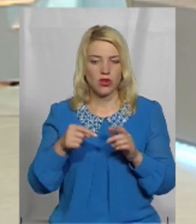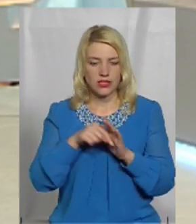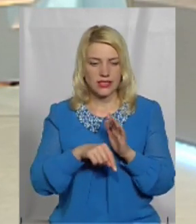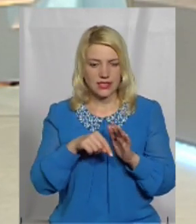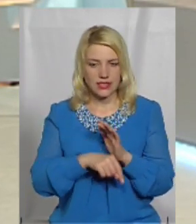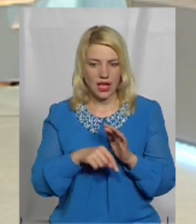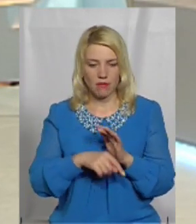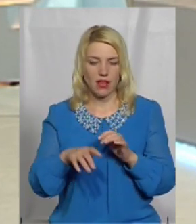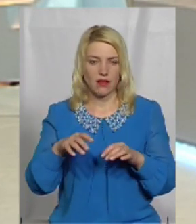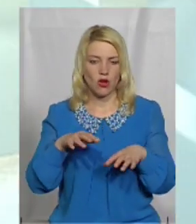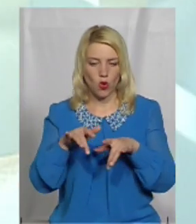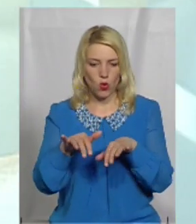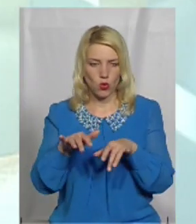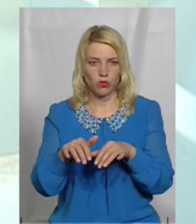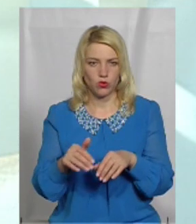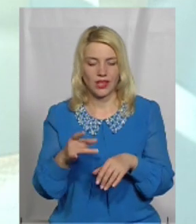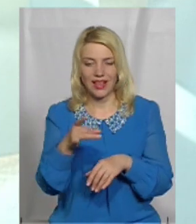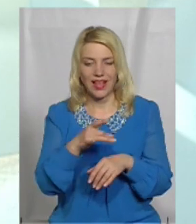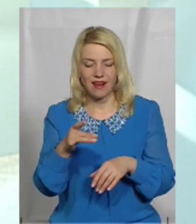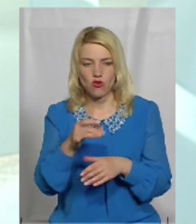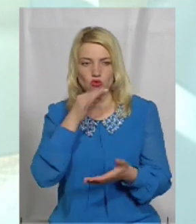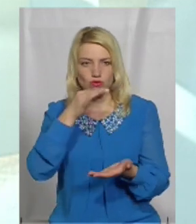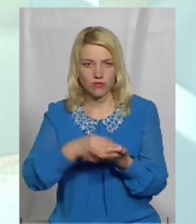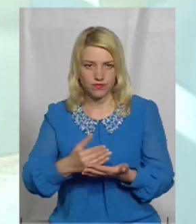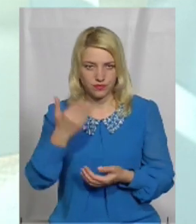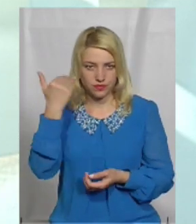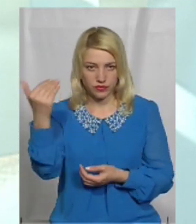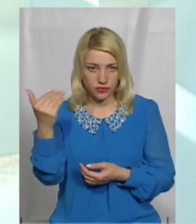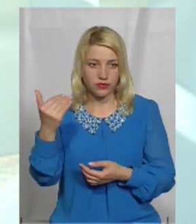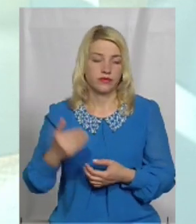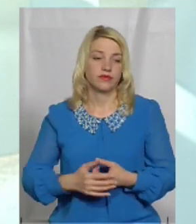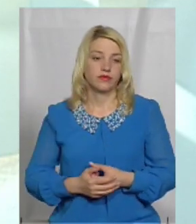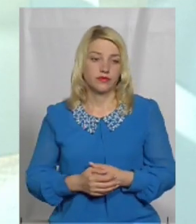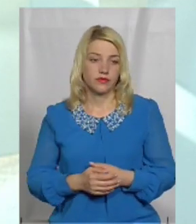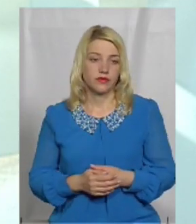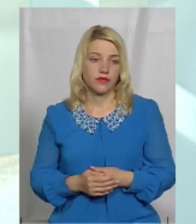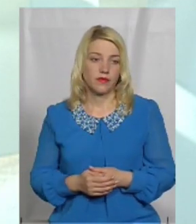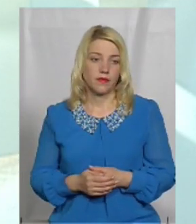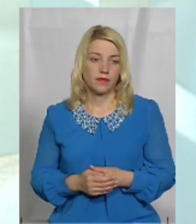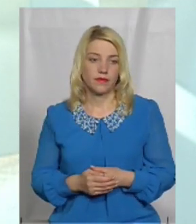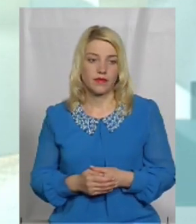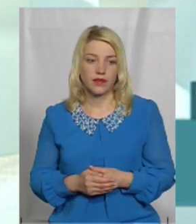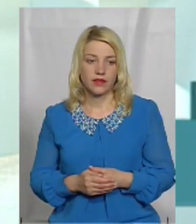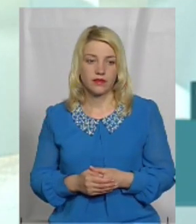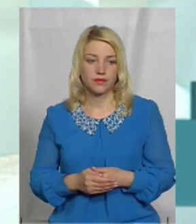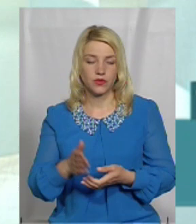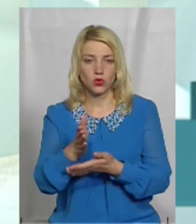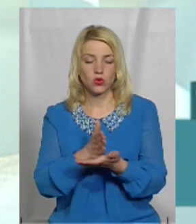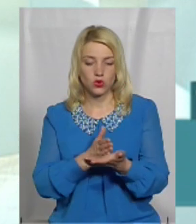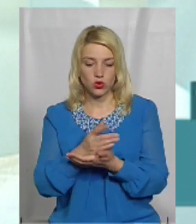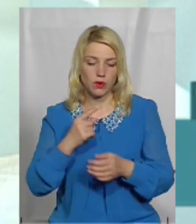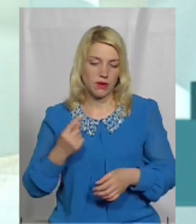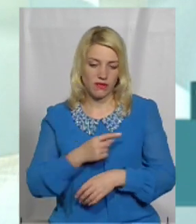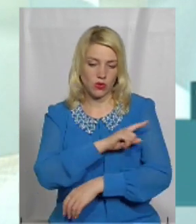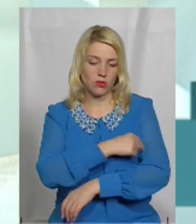покриття по районах там курують і цим питанням опікується в нас саме служба